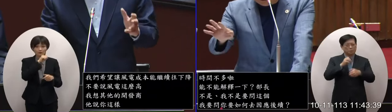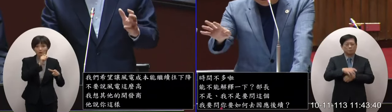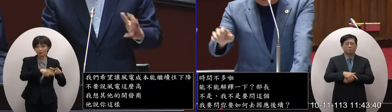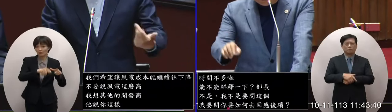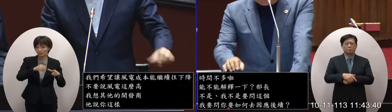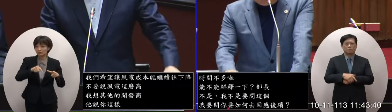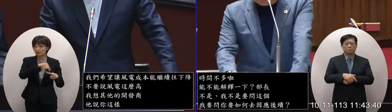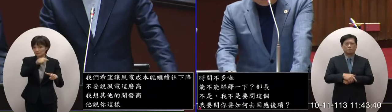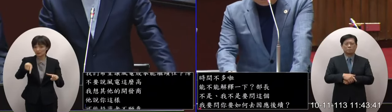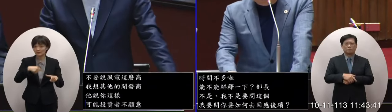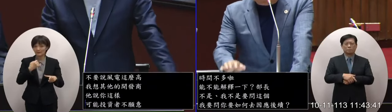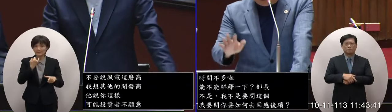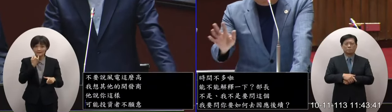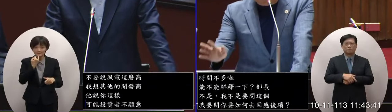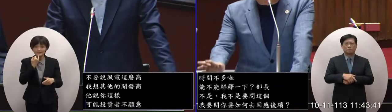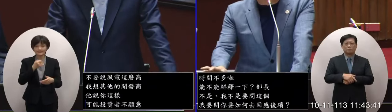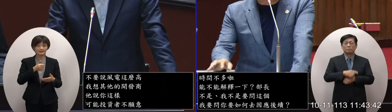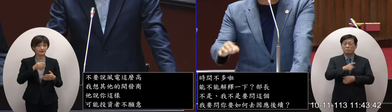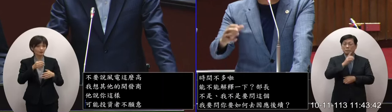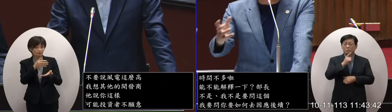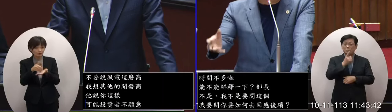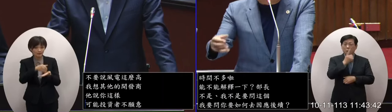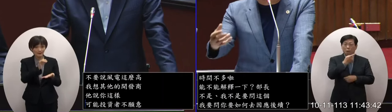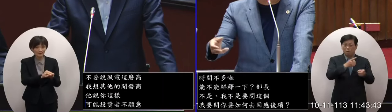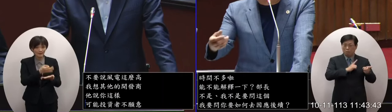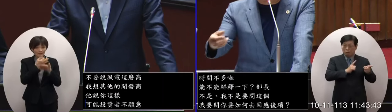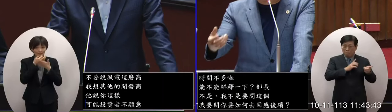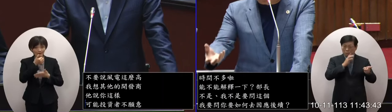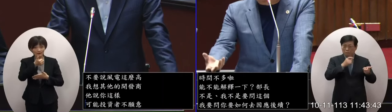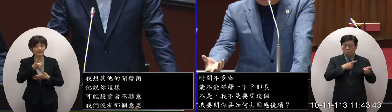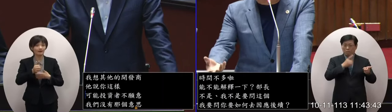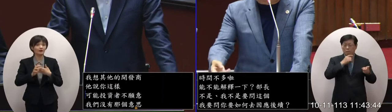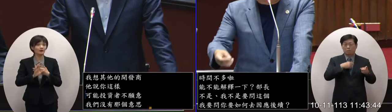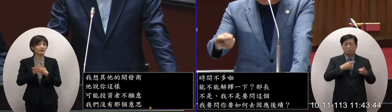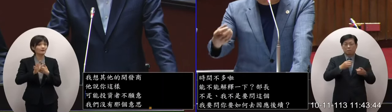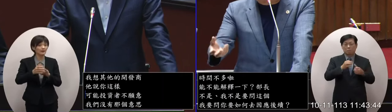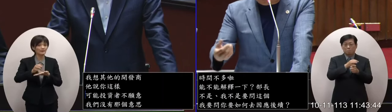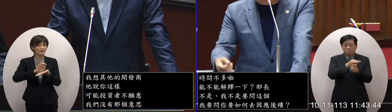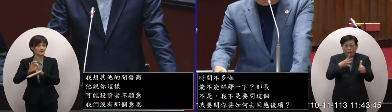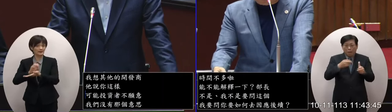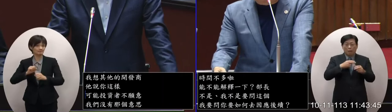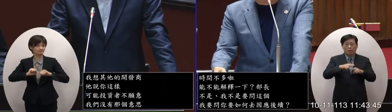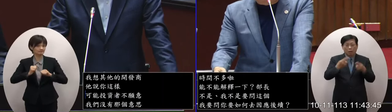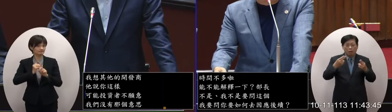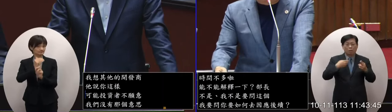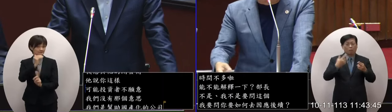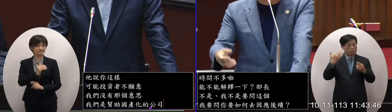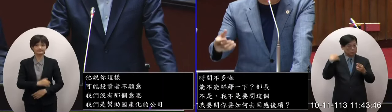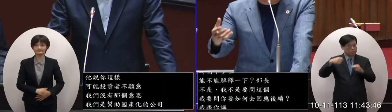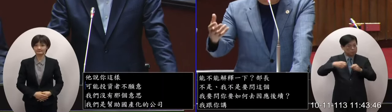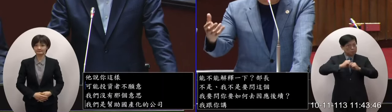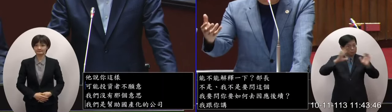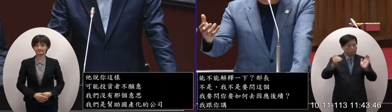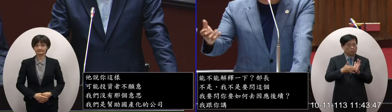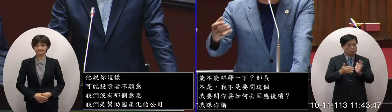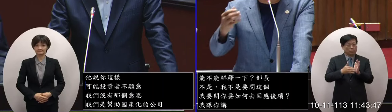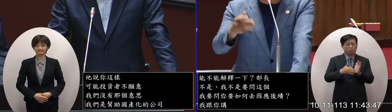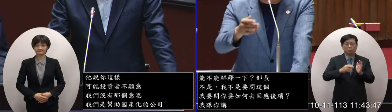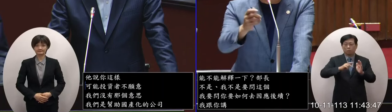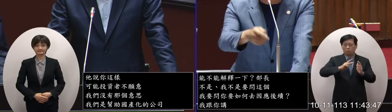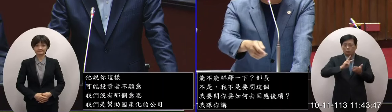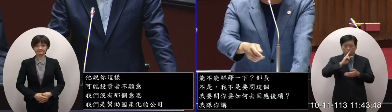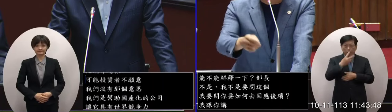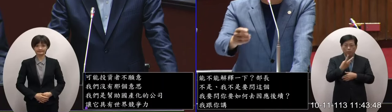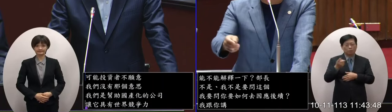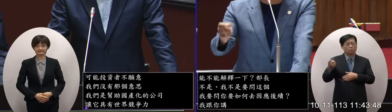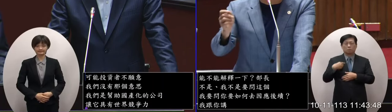让它具有世界竞争力。 你片面轻易的松绑已经公告了政策，然后呢？对于